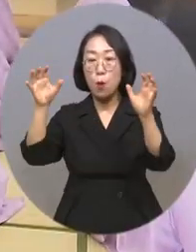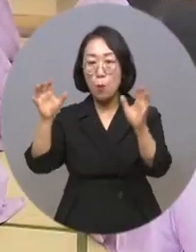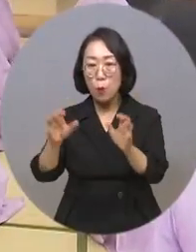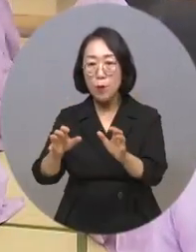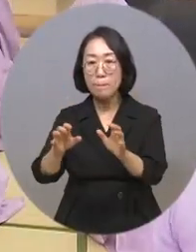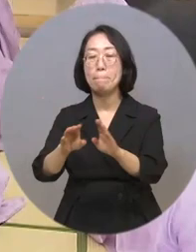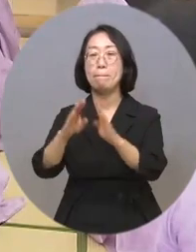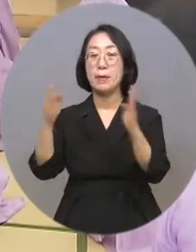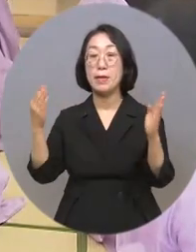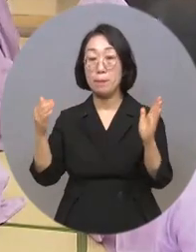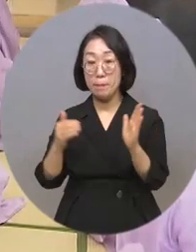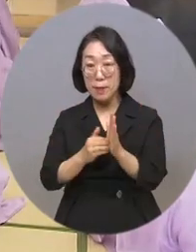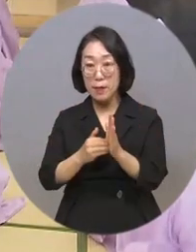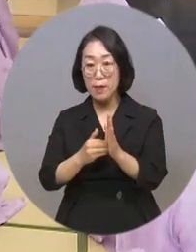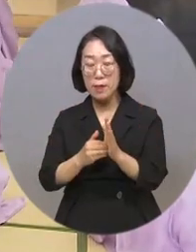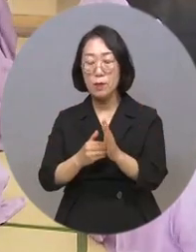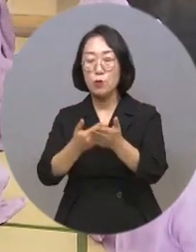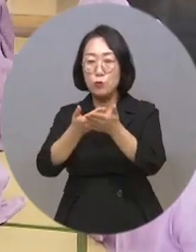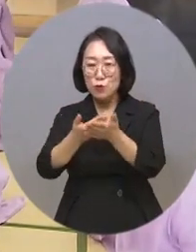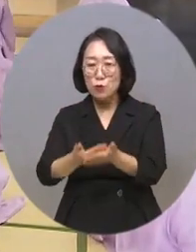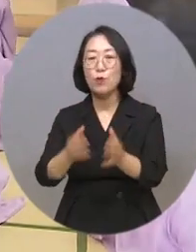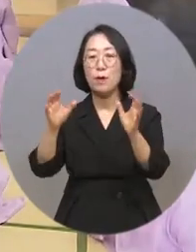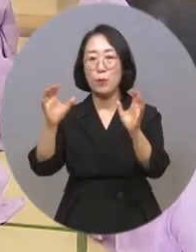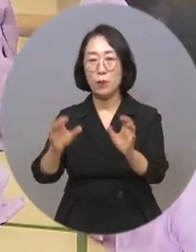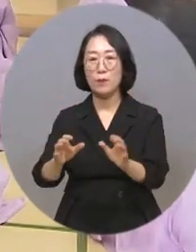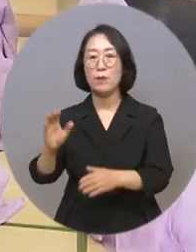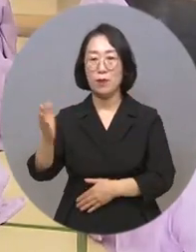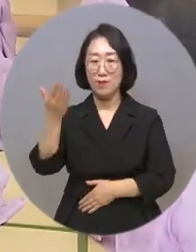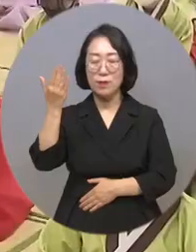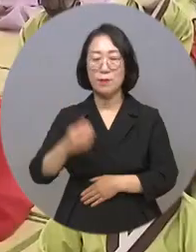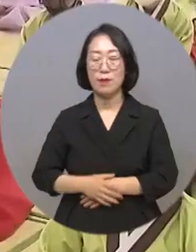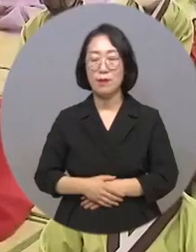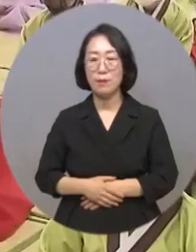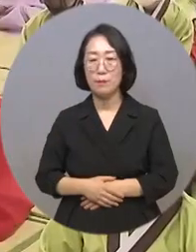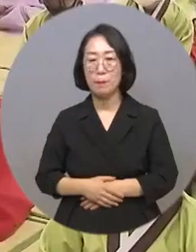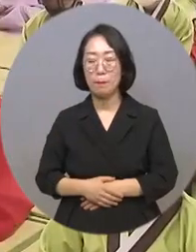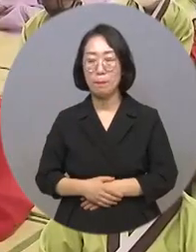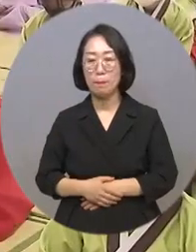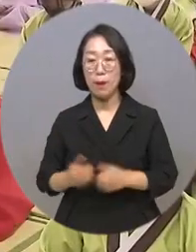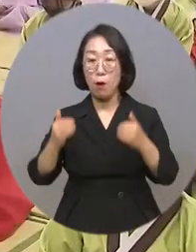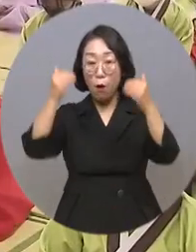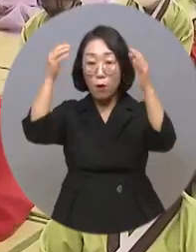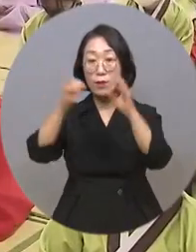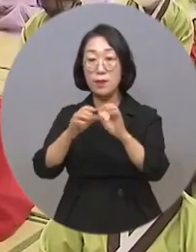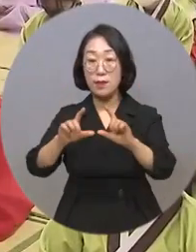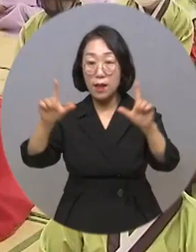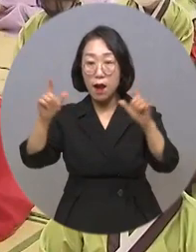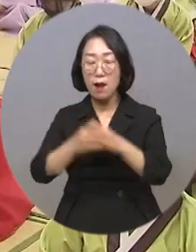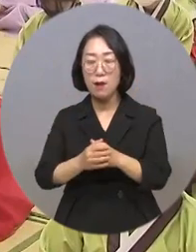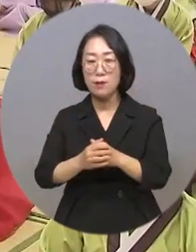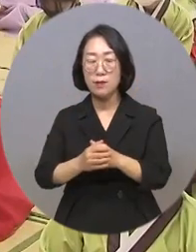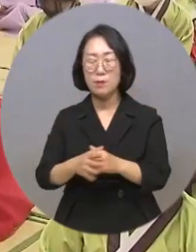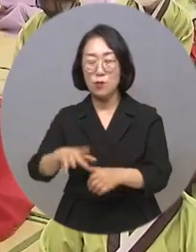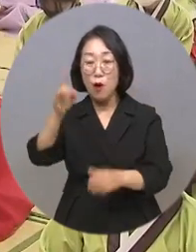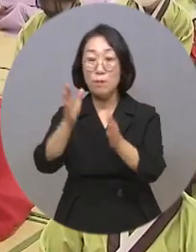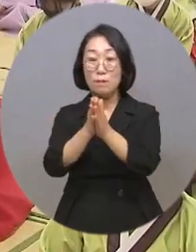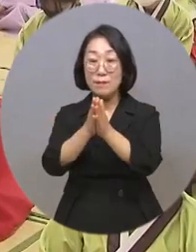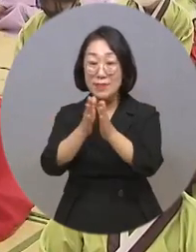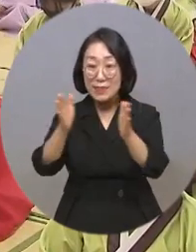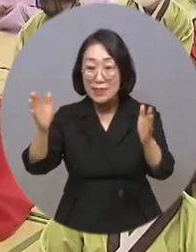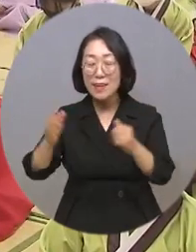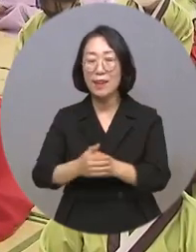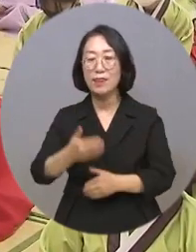행사를 개최하여 뜻깊은 시간을 가졌습니다. 성년의 날은 이제 막 성년이 되는